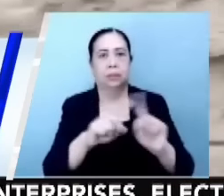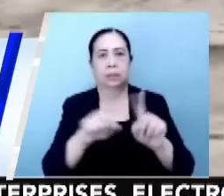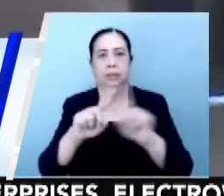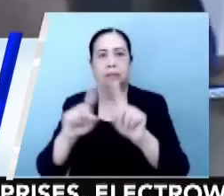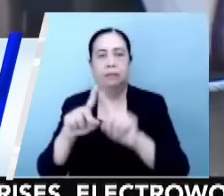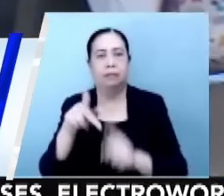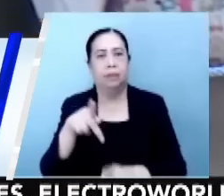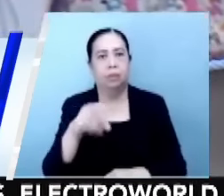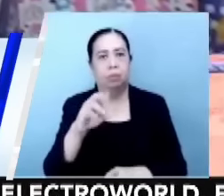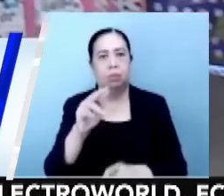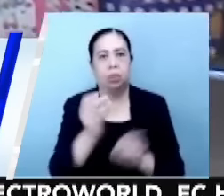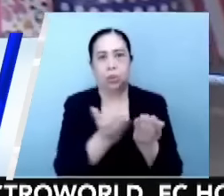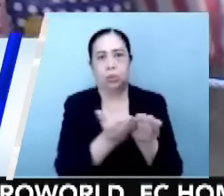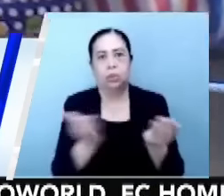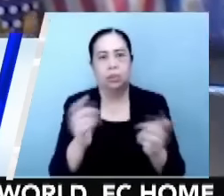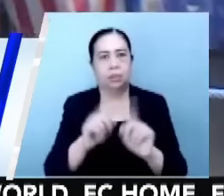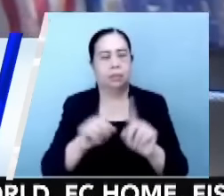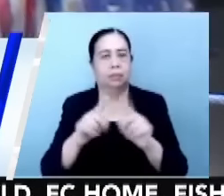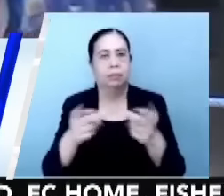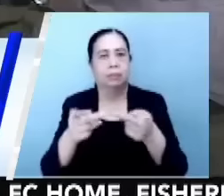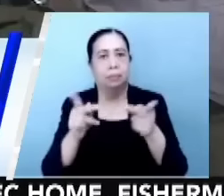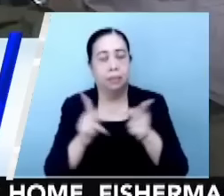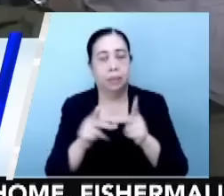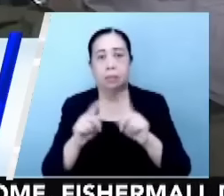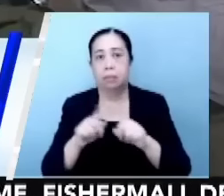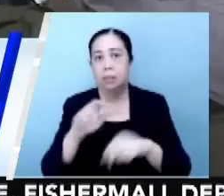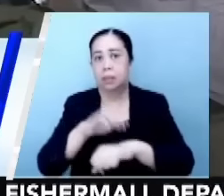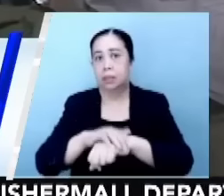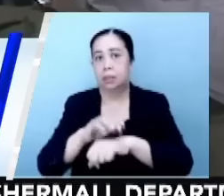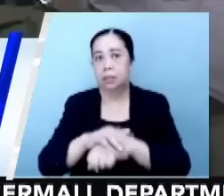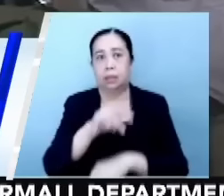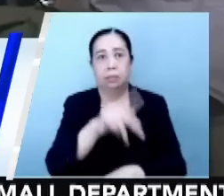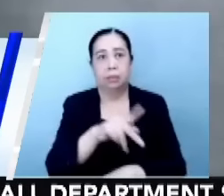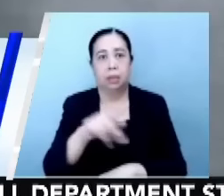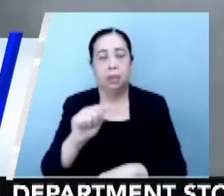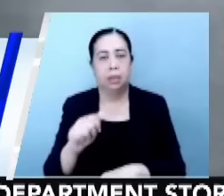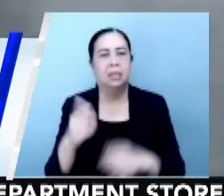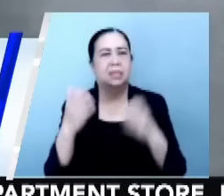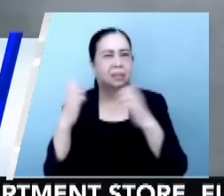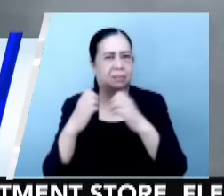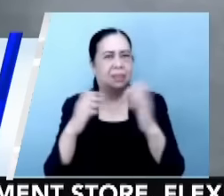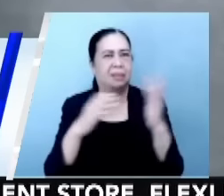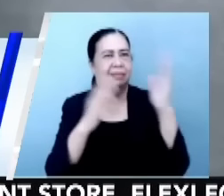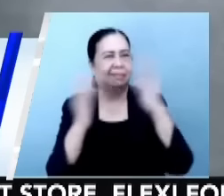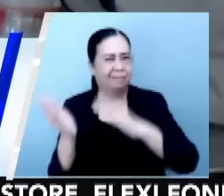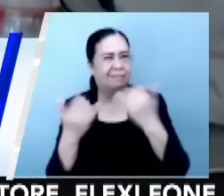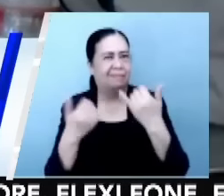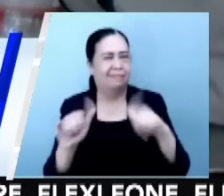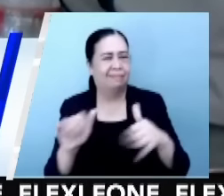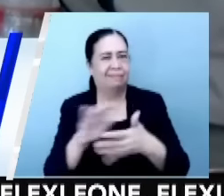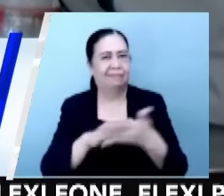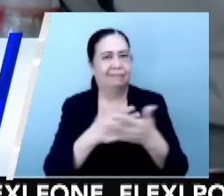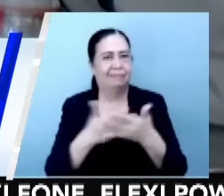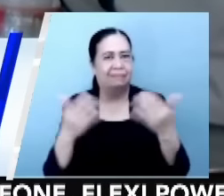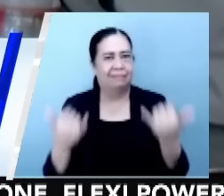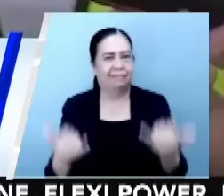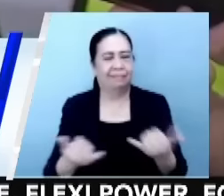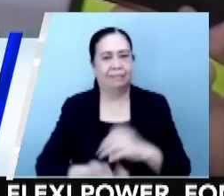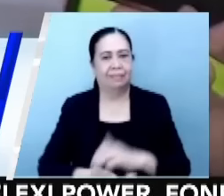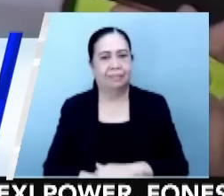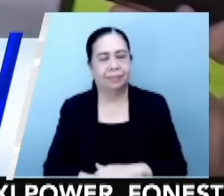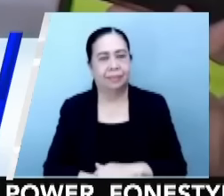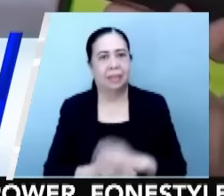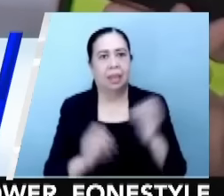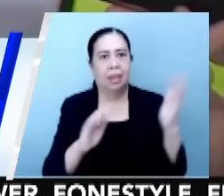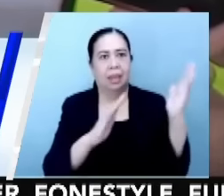bansa. Pero abiso ng PPA, asahan ang mga delay sa ilang biyahe ngayong araw. May domino effect ng